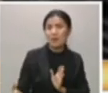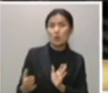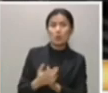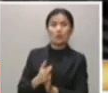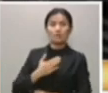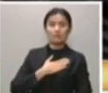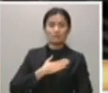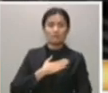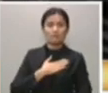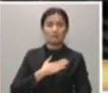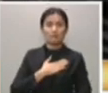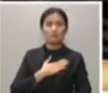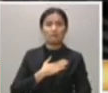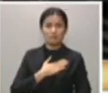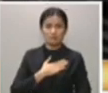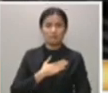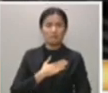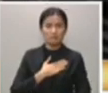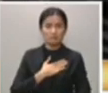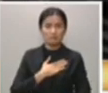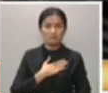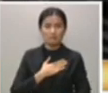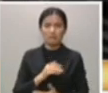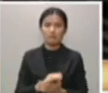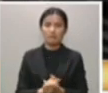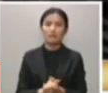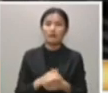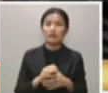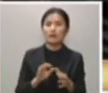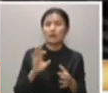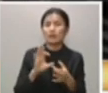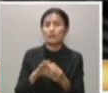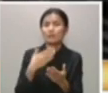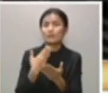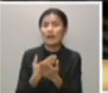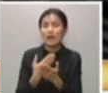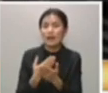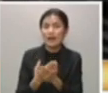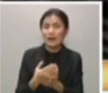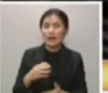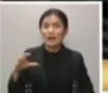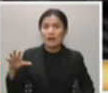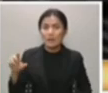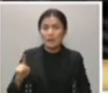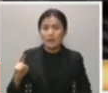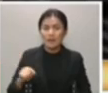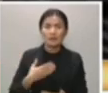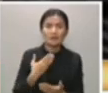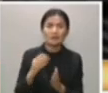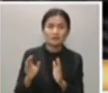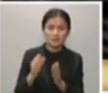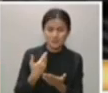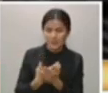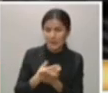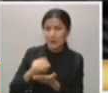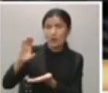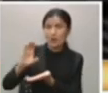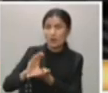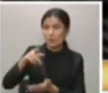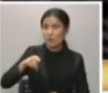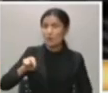นการไม่ชี้แจงแหล่งที่มาของรายได้ตามพระราชบัญญัติงบประมาณทั้ง